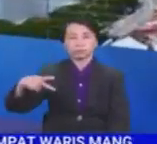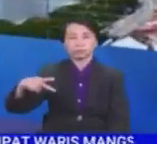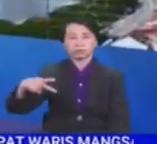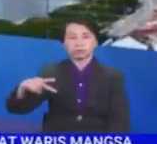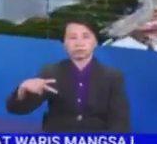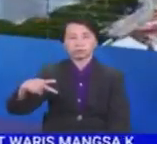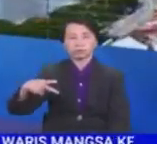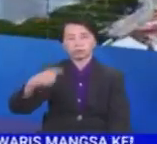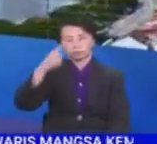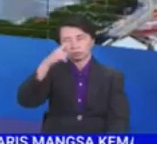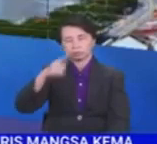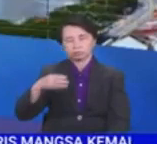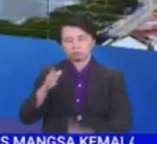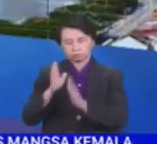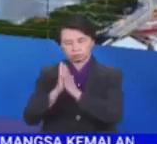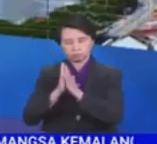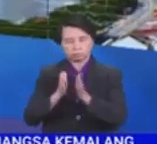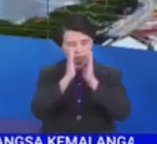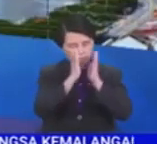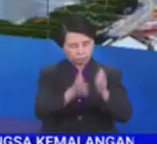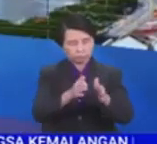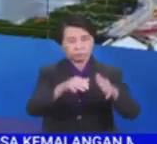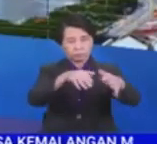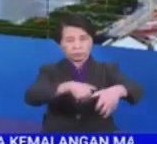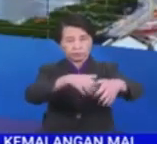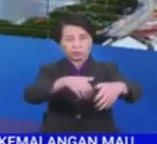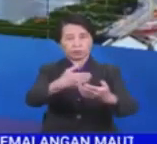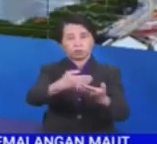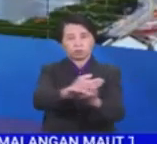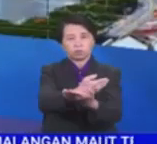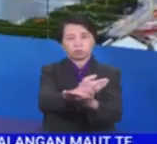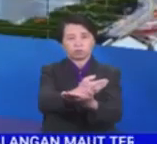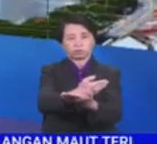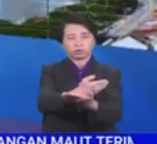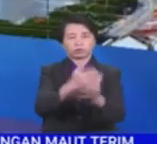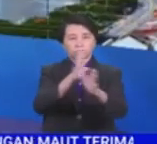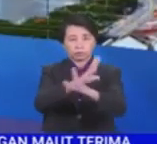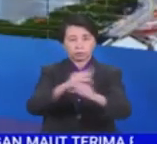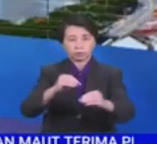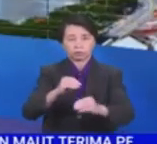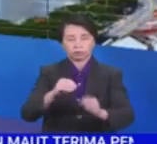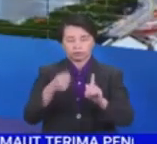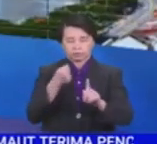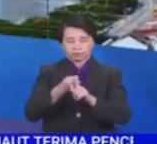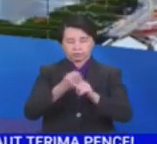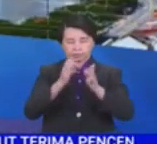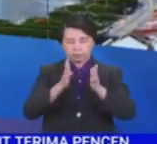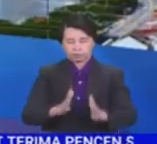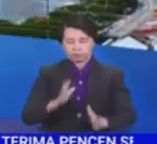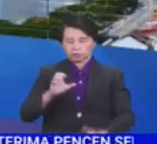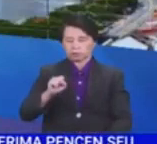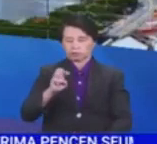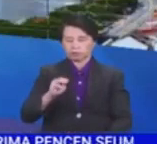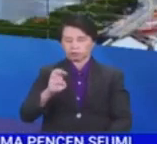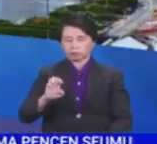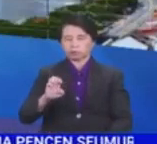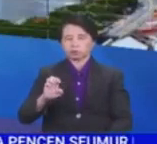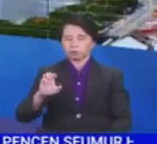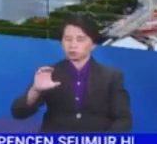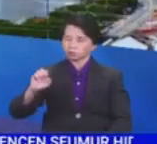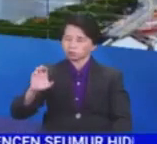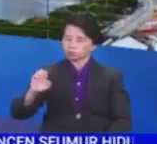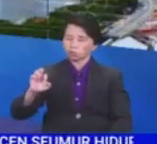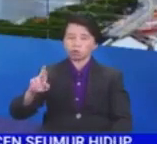copy minta untuk membeli lebih tumpuan terhadap hutannya modern distrowatch pengaruh SNI Cops Rawa Faisal Sutardji